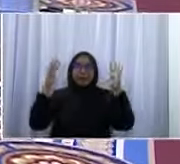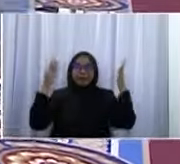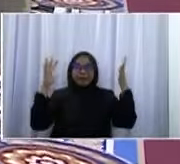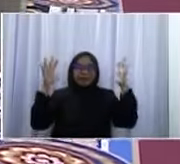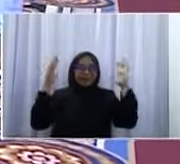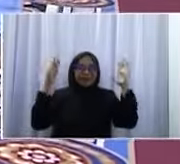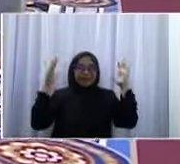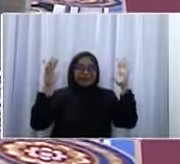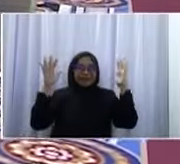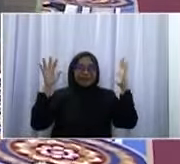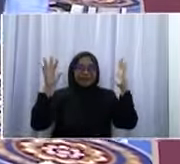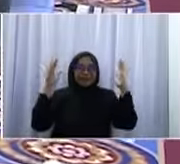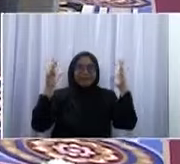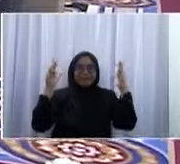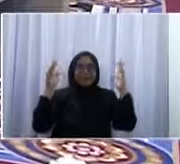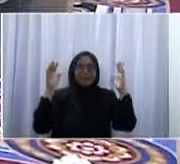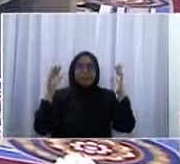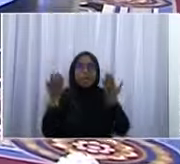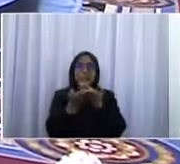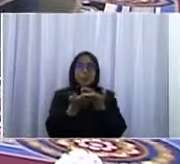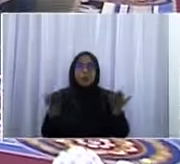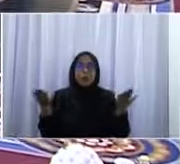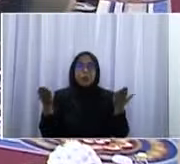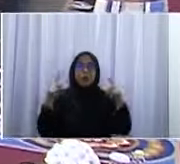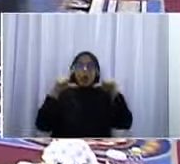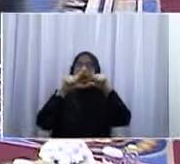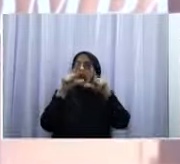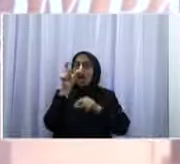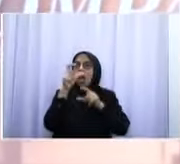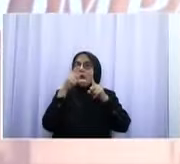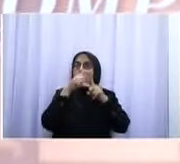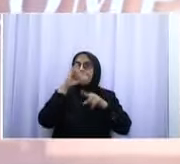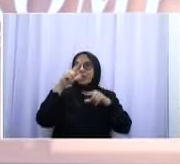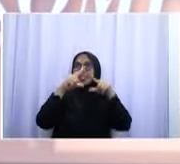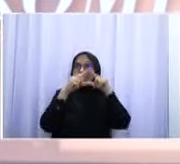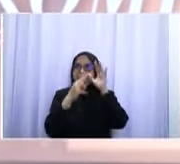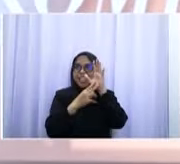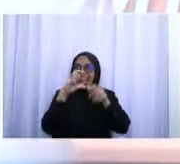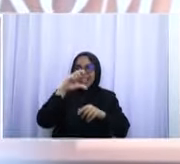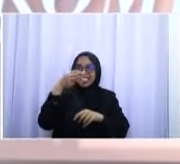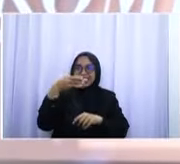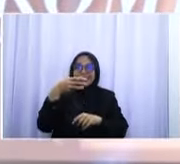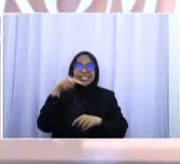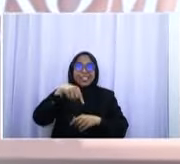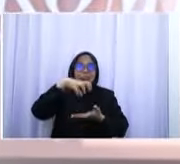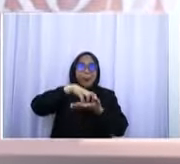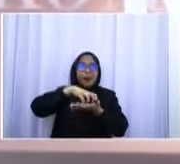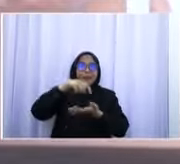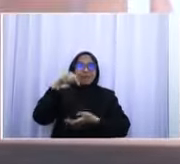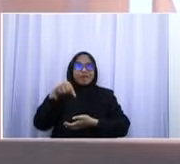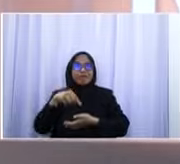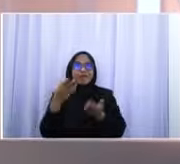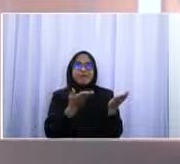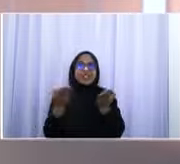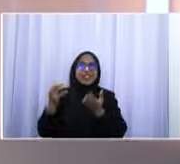Ini suatu acara bertaraf internasional, kota-kota dunia datang ke Surabaya. Yeah. Dalam konteks pembangunan ekonomi pasca pindahnya ibu kota Nusantara